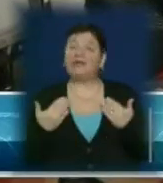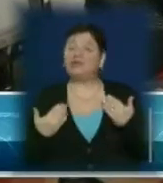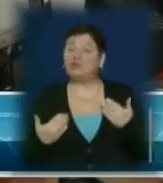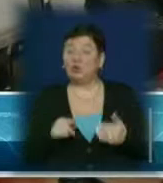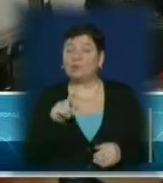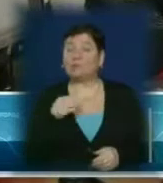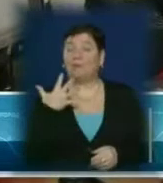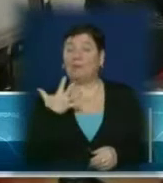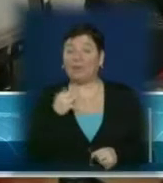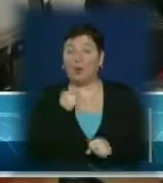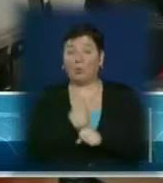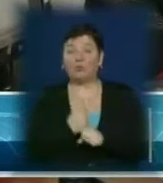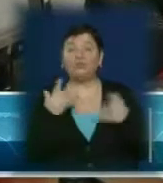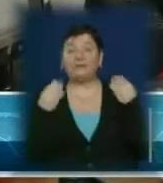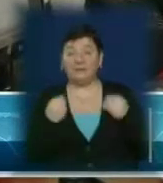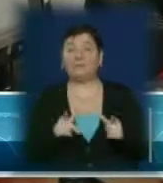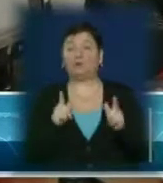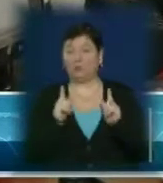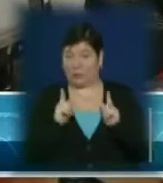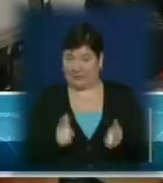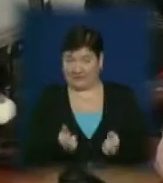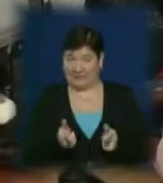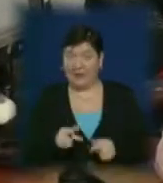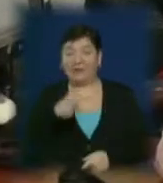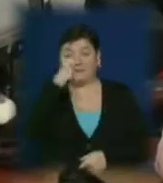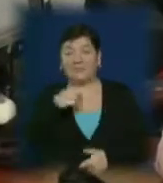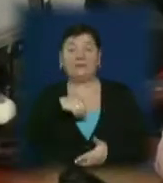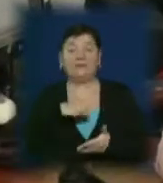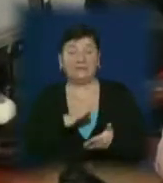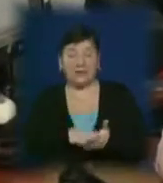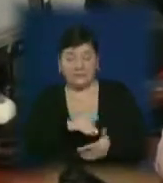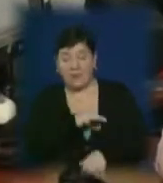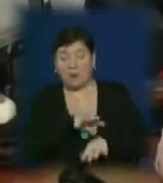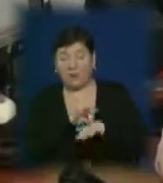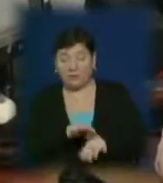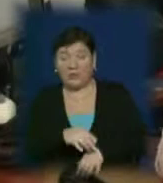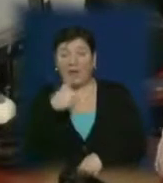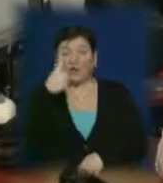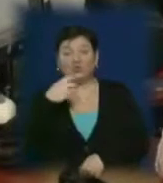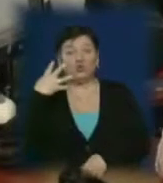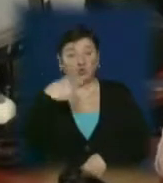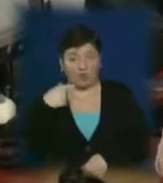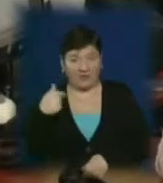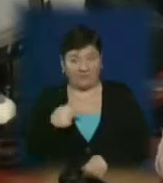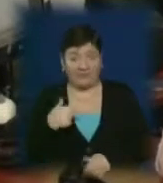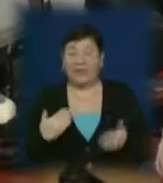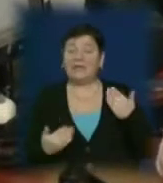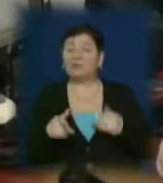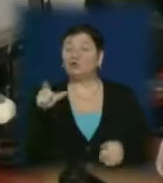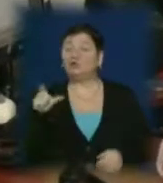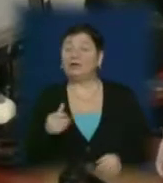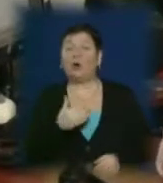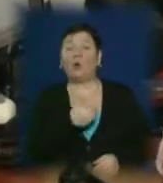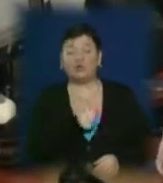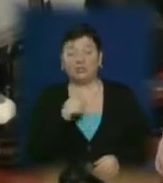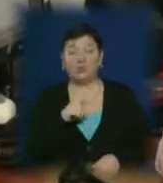5 робочих днів людину влаштовує, що буде проведена державна реєстрація, адмінзбір складає 140 гривень. Якщо людина хоче, щоб